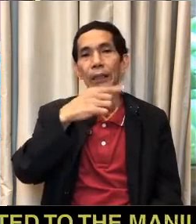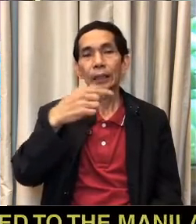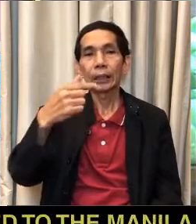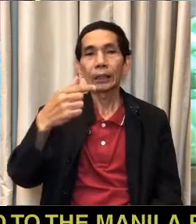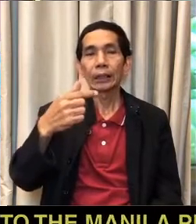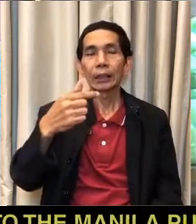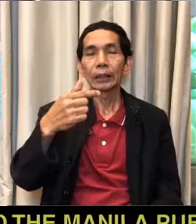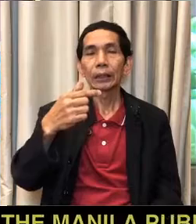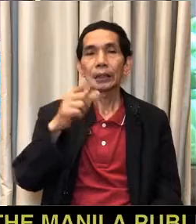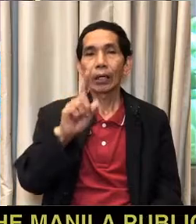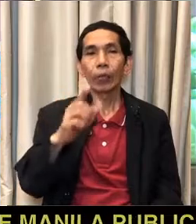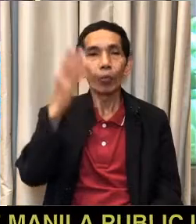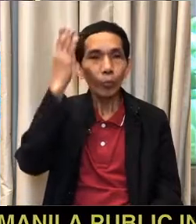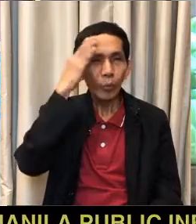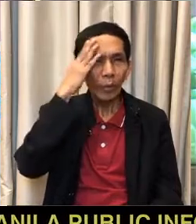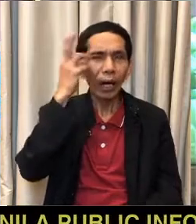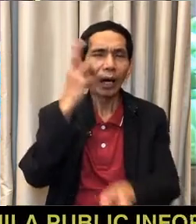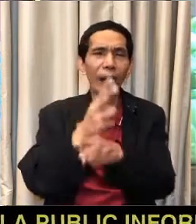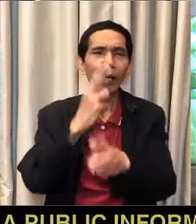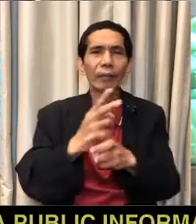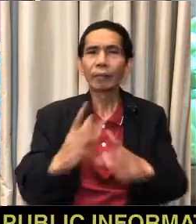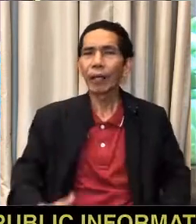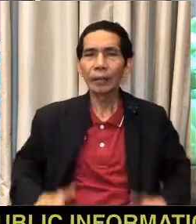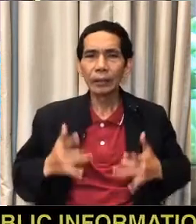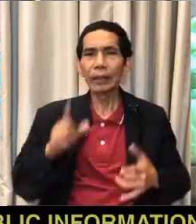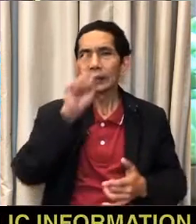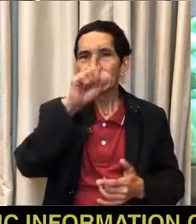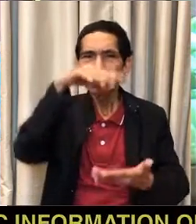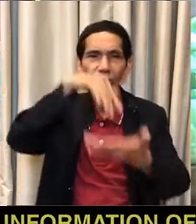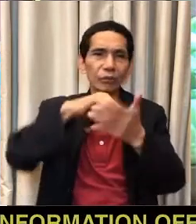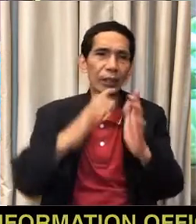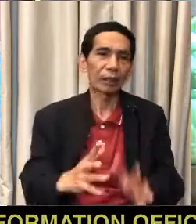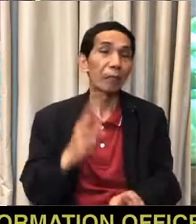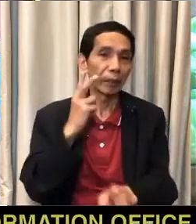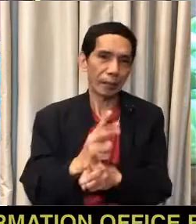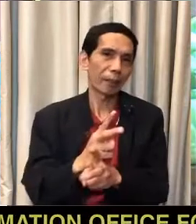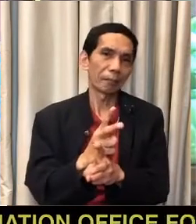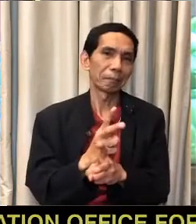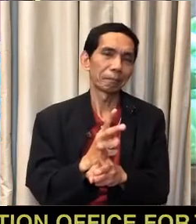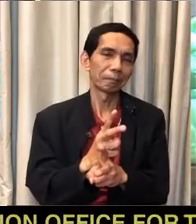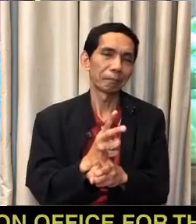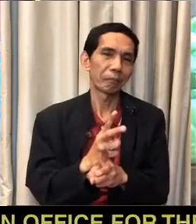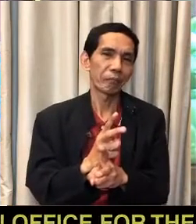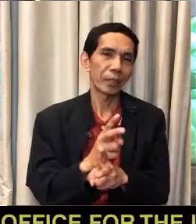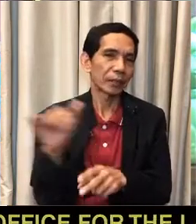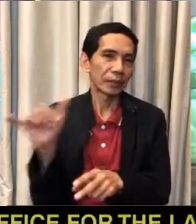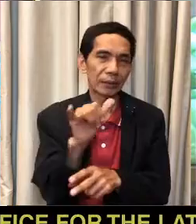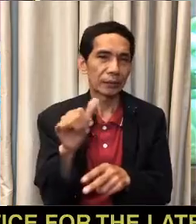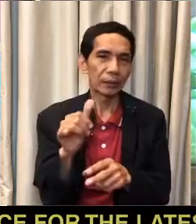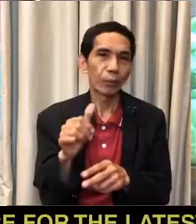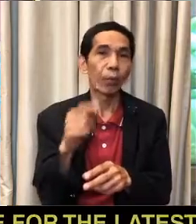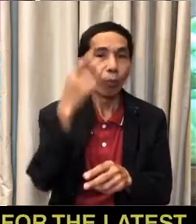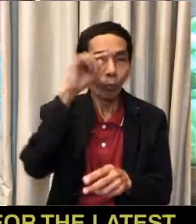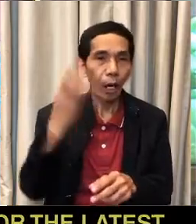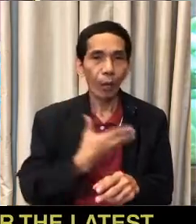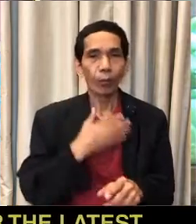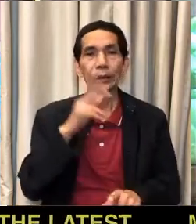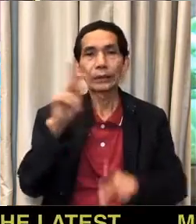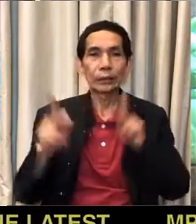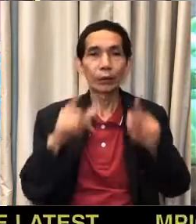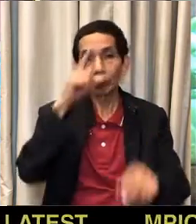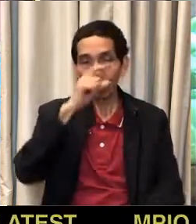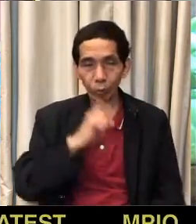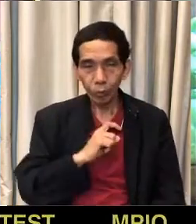Kasi alam namin yung cost, yung hirap ng buhay ng isang estudyante. Ha? Oh, ganun din sa ating sa mga senior citizen.